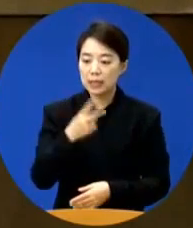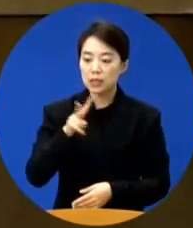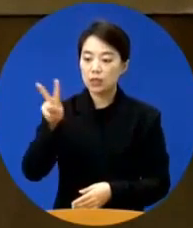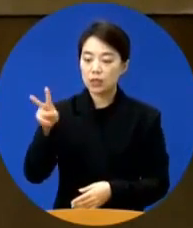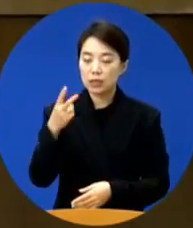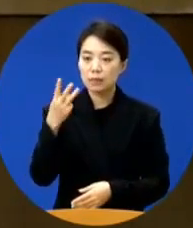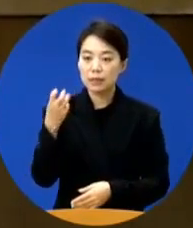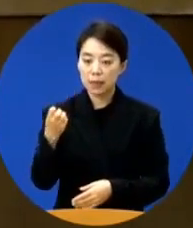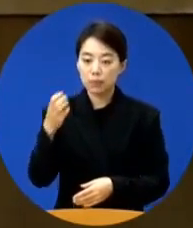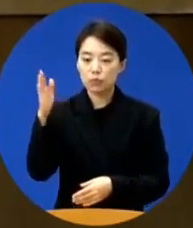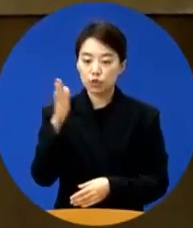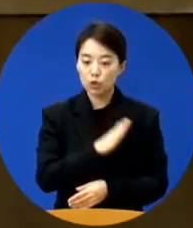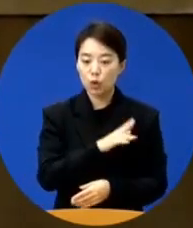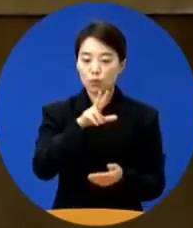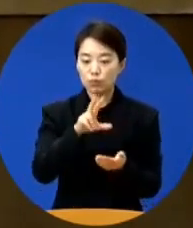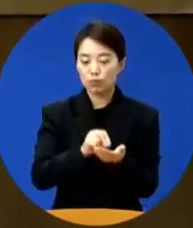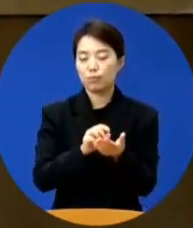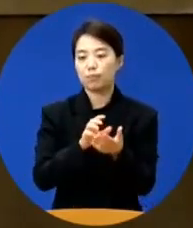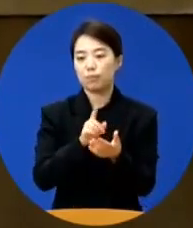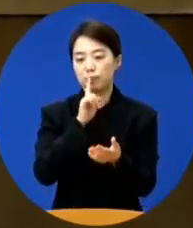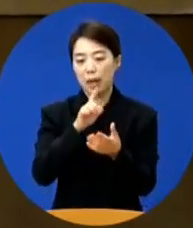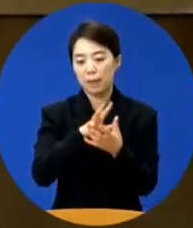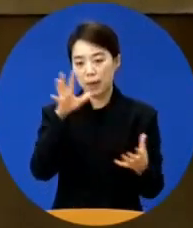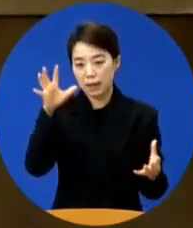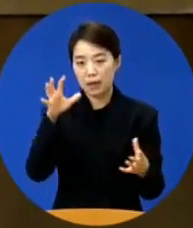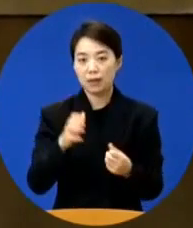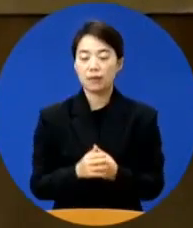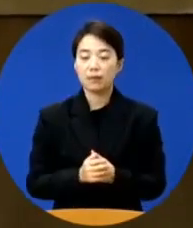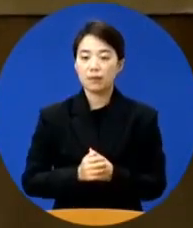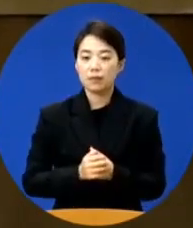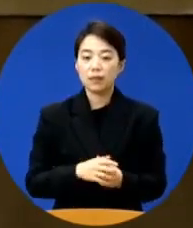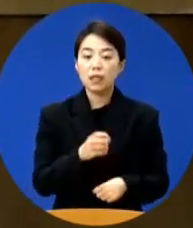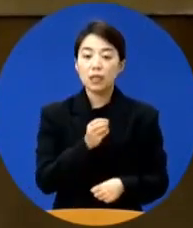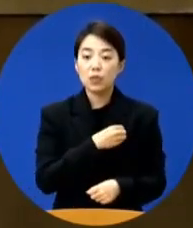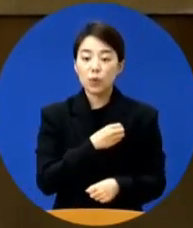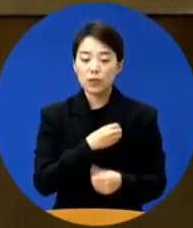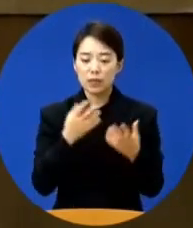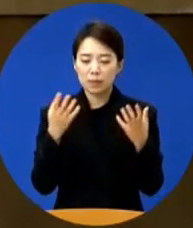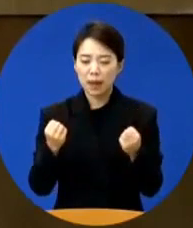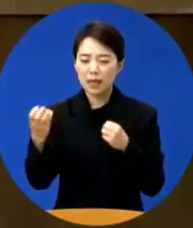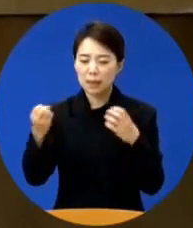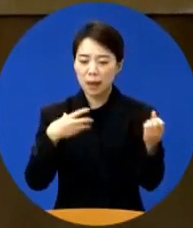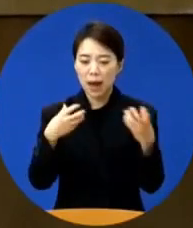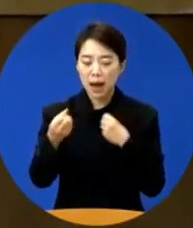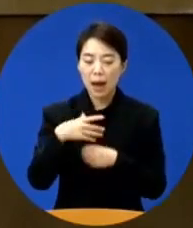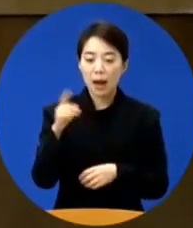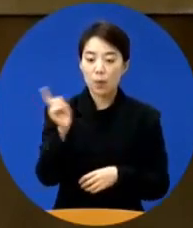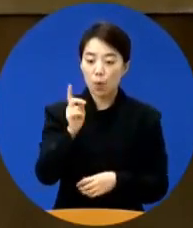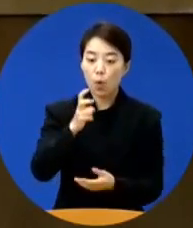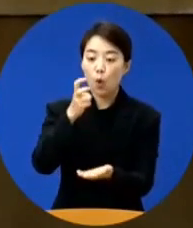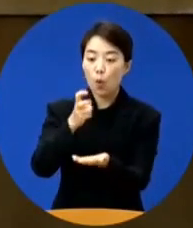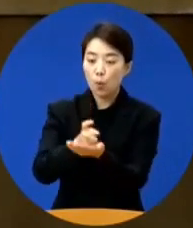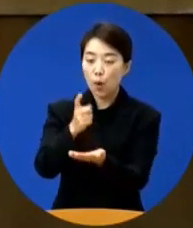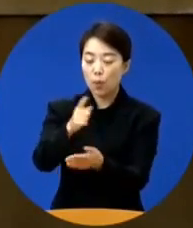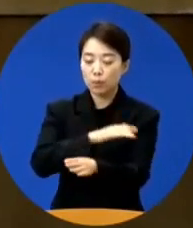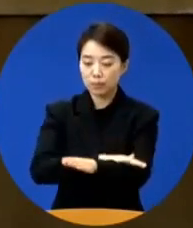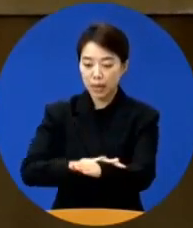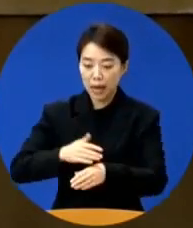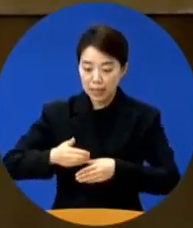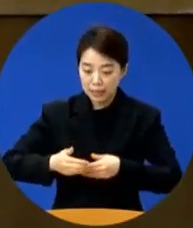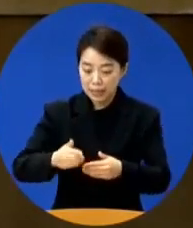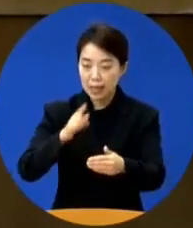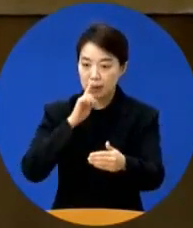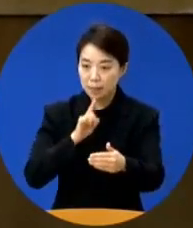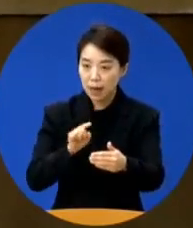심사 때부터 많은 물의를 일으켰습니다. 의원들이 많이 하는 말이 법과 원칙을 지키고 절차를 지키라고 하는